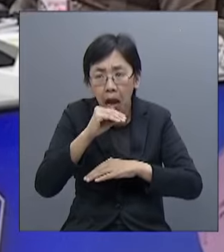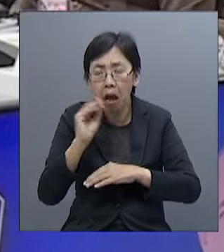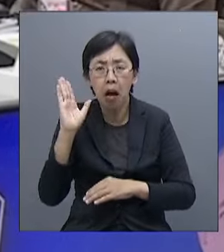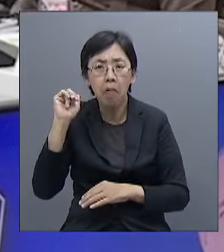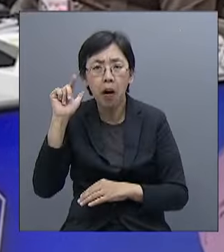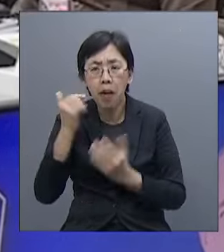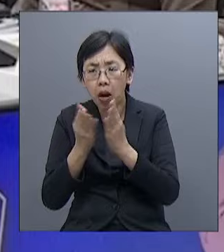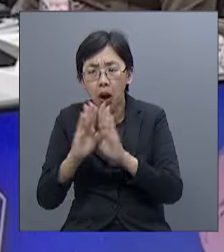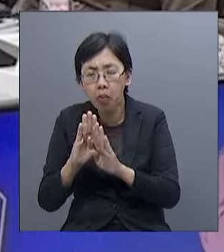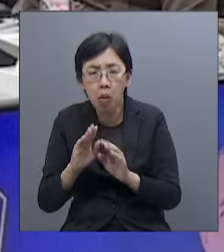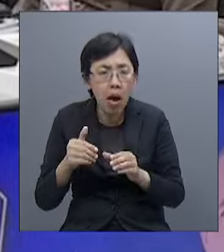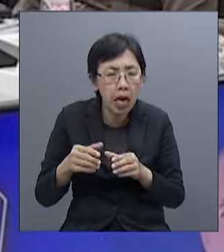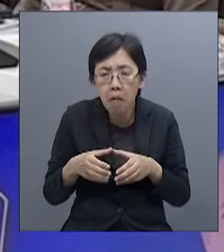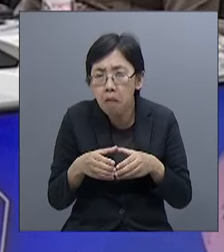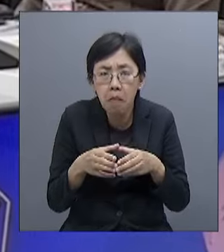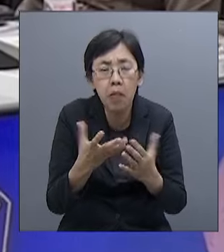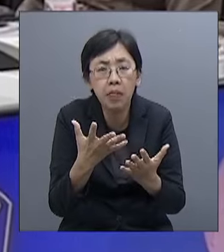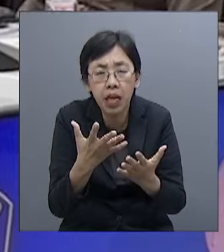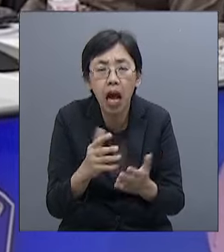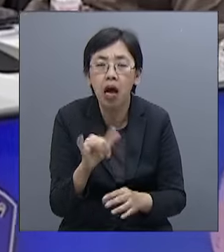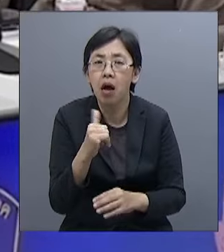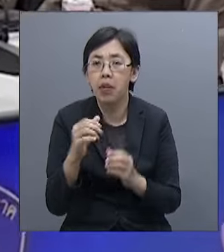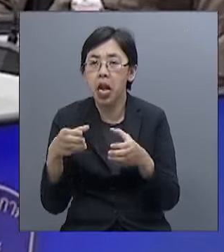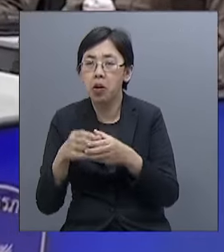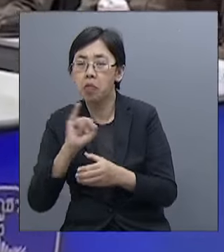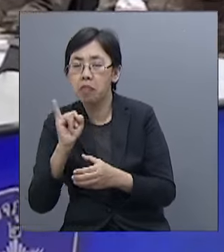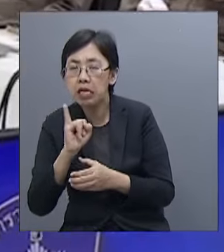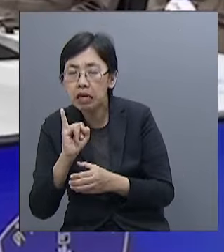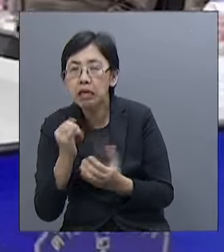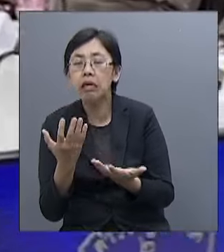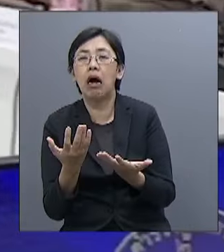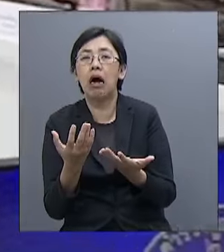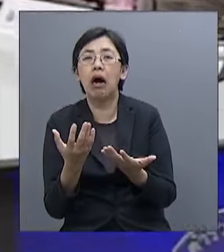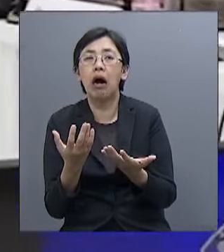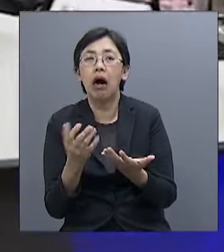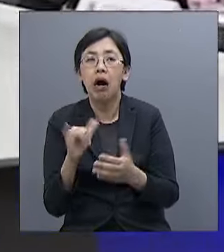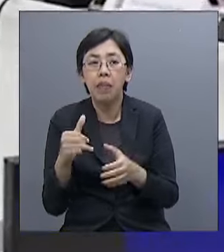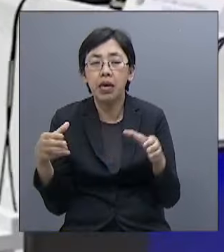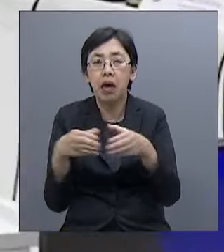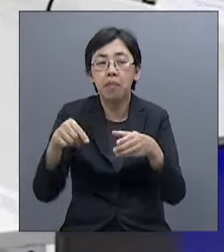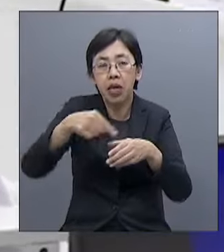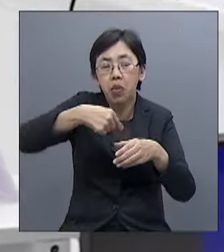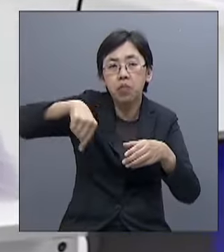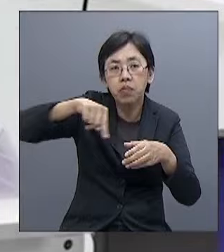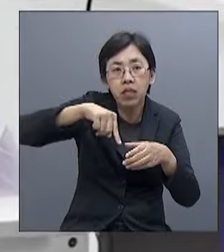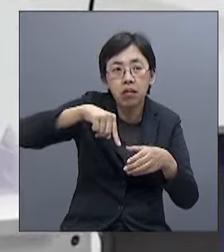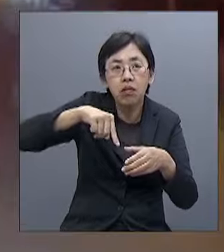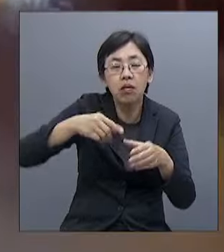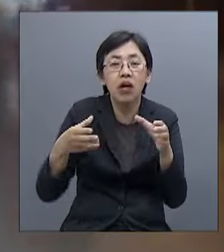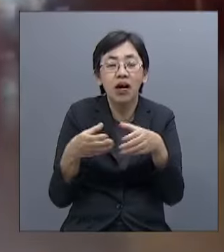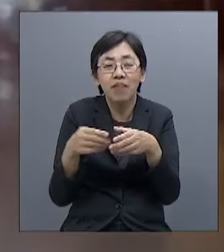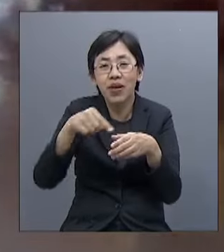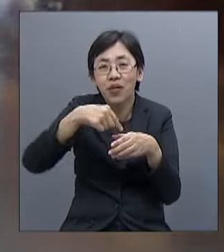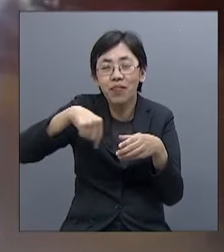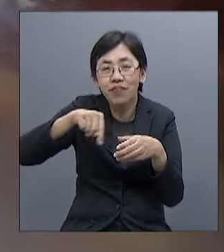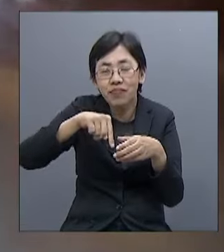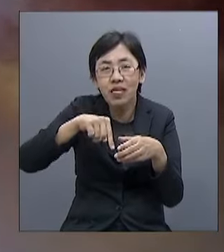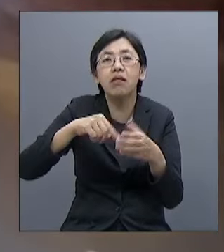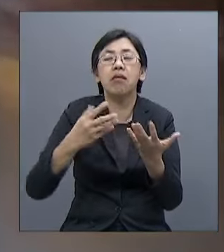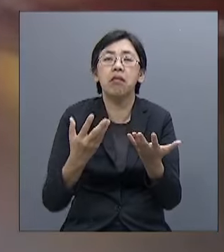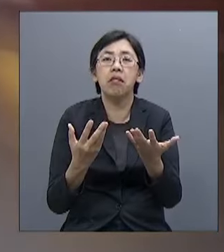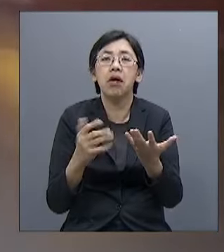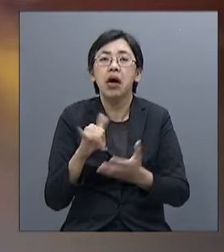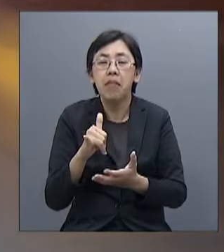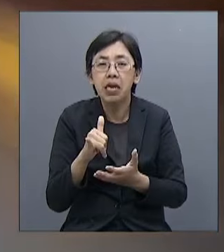ปกครองก็อาจจะตกเป็นเหยื่อกลุ่มอาชญากรหรืออาจจะมีการรวมตัวรวมกลุ่มกันแล้วก็อาจจะ